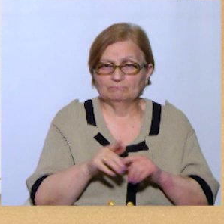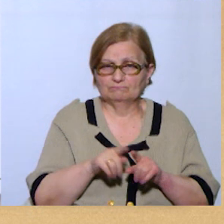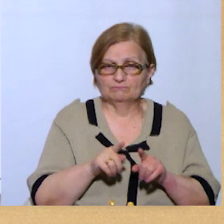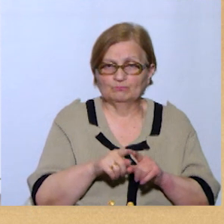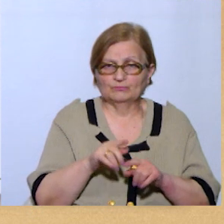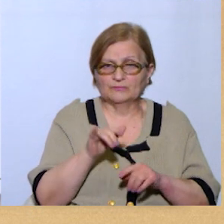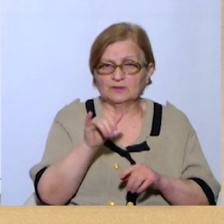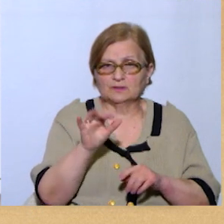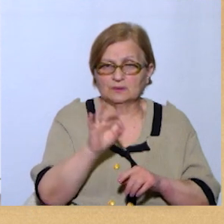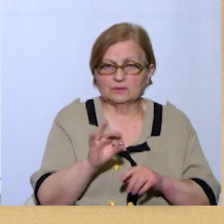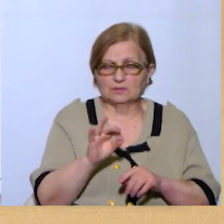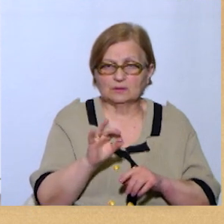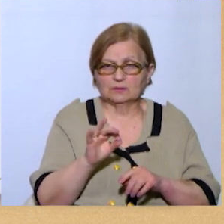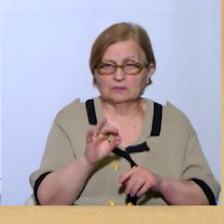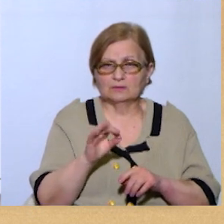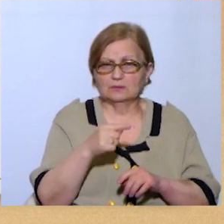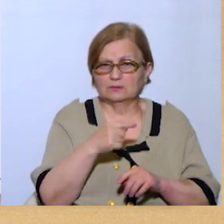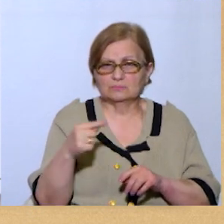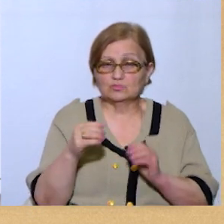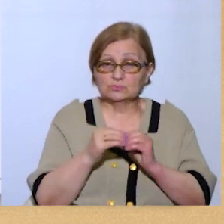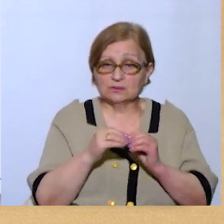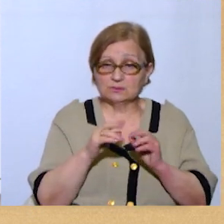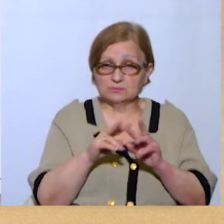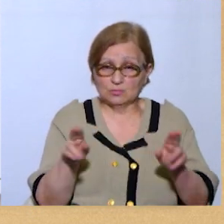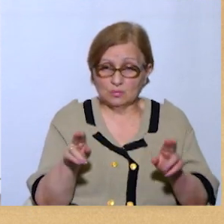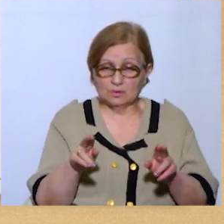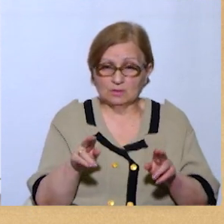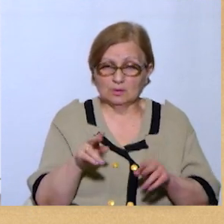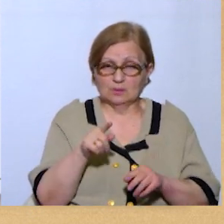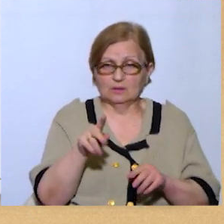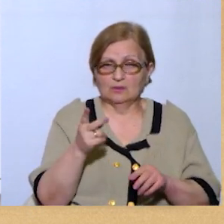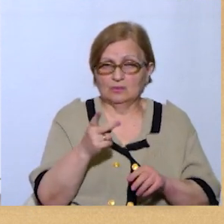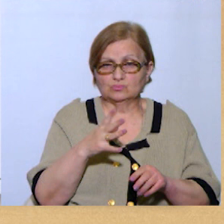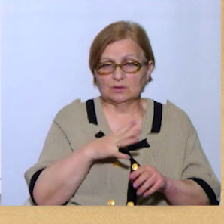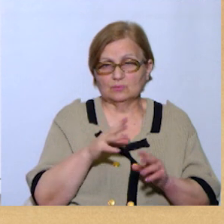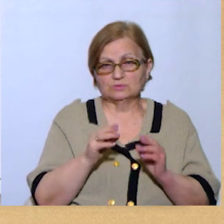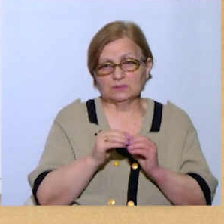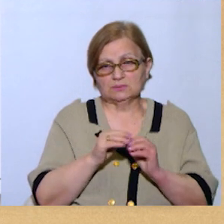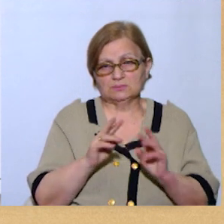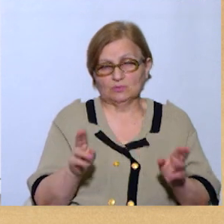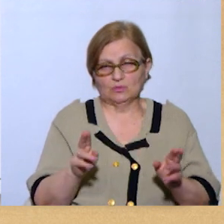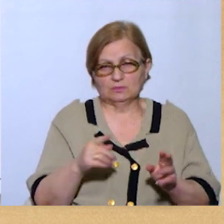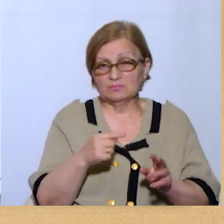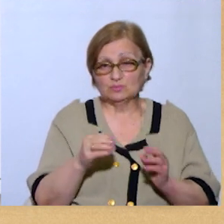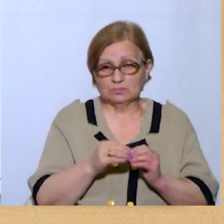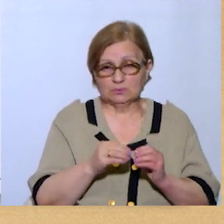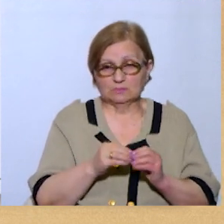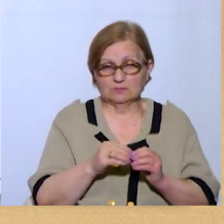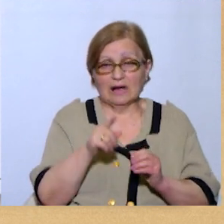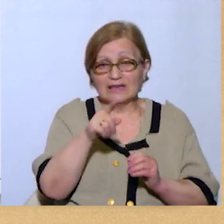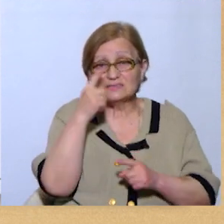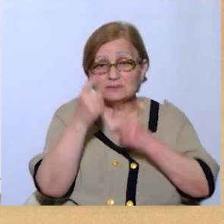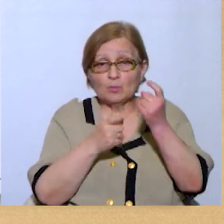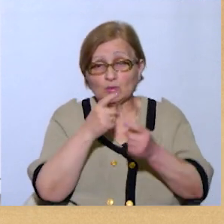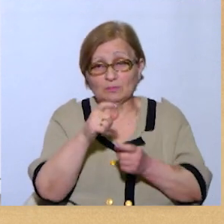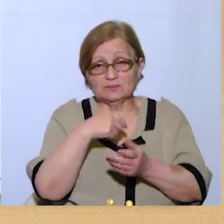აგრეთვე y0, რადგან უმცირესი მნიშვნელობა -10 ტოლია, უნდა იყოს იგიც -10 ტოლი. მოდით აი ეს ინფორმაცია გადავწეროთ